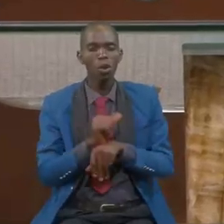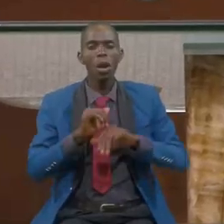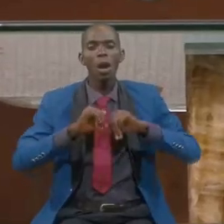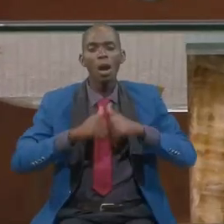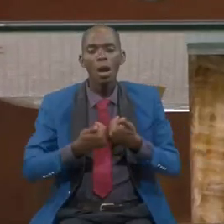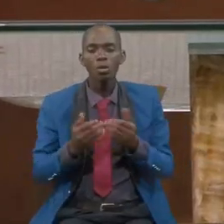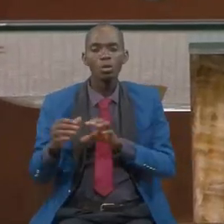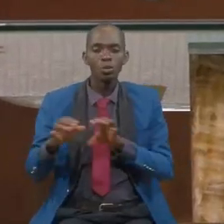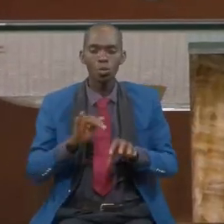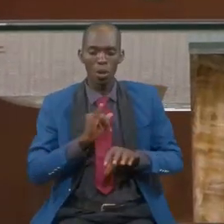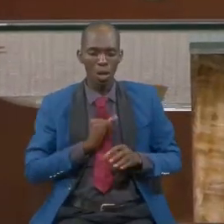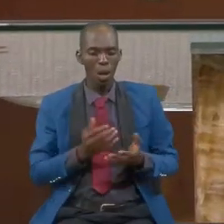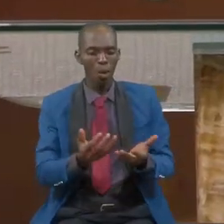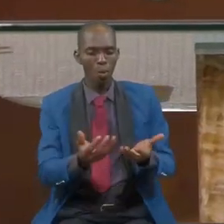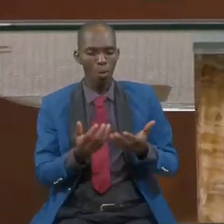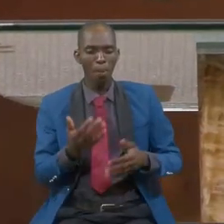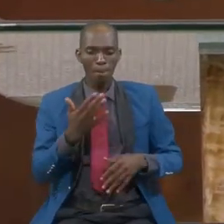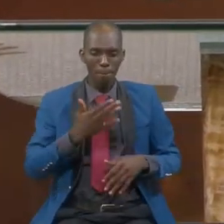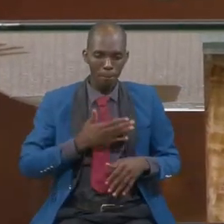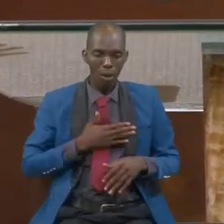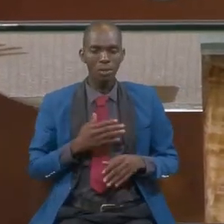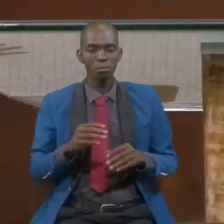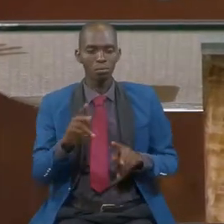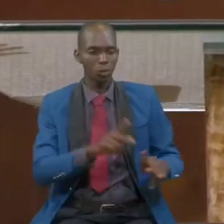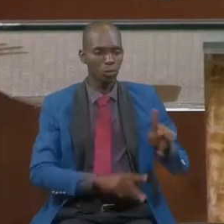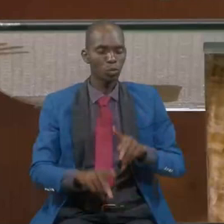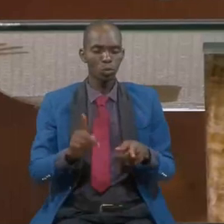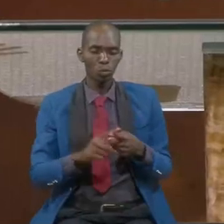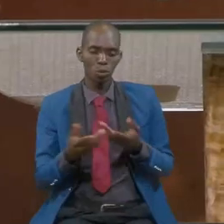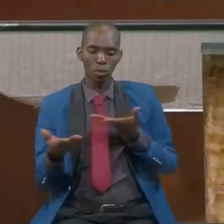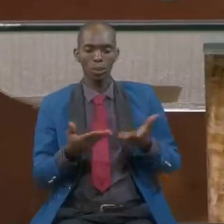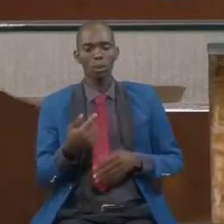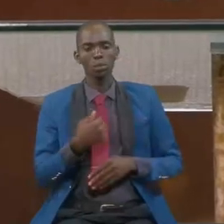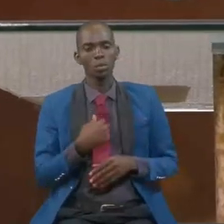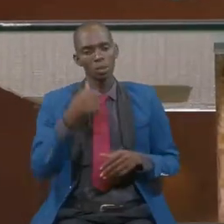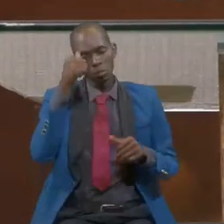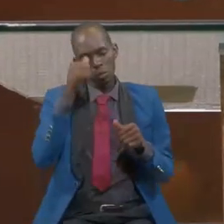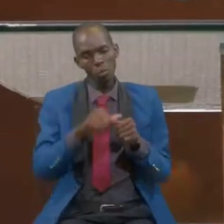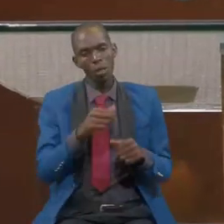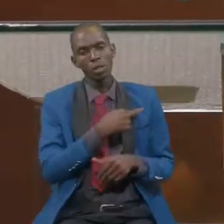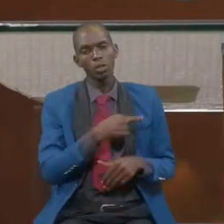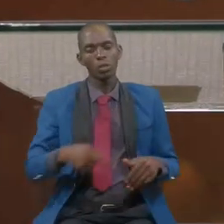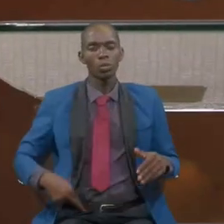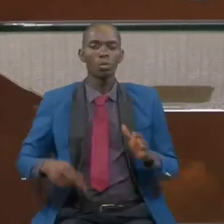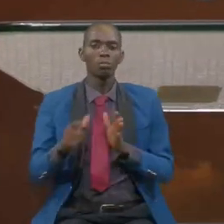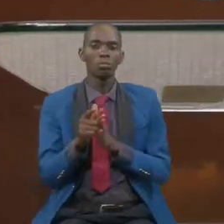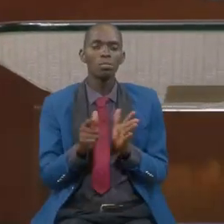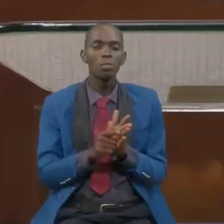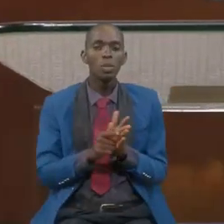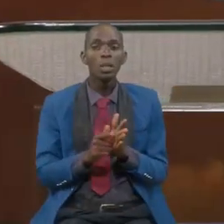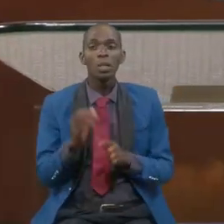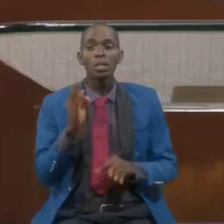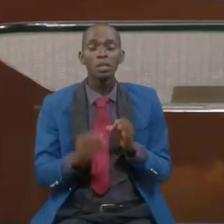j'essis ces employés là comment euh quel serait mon désir que c euh mon désir que